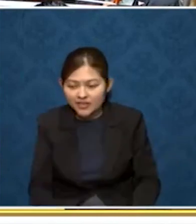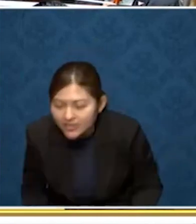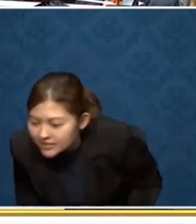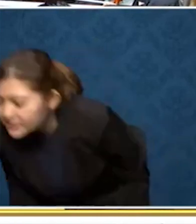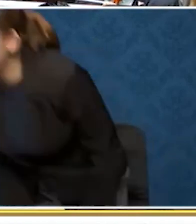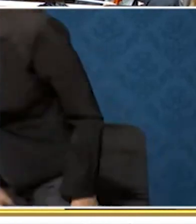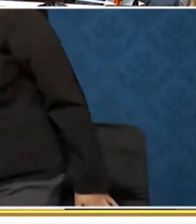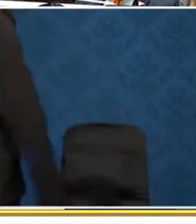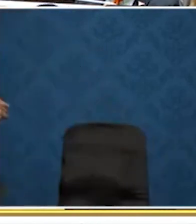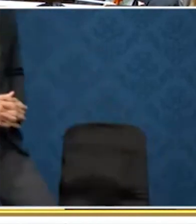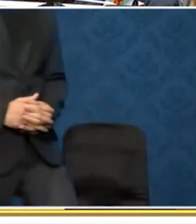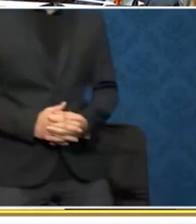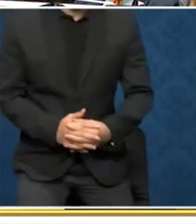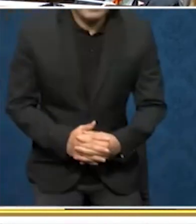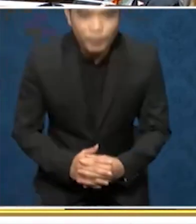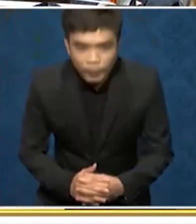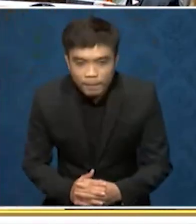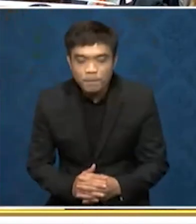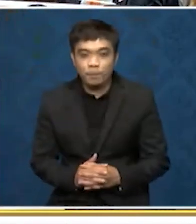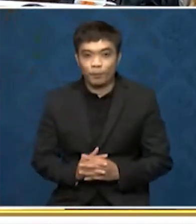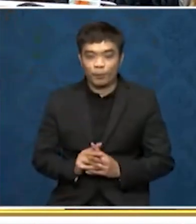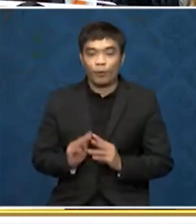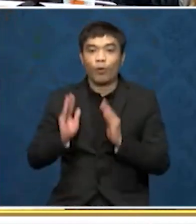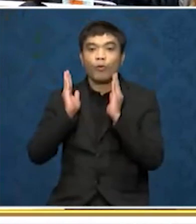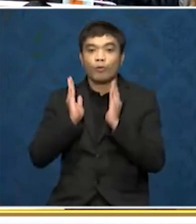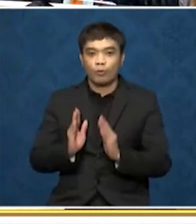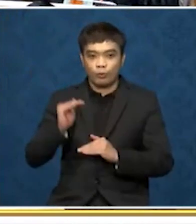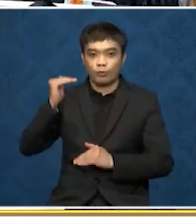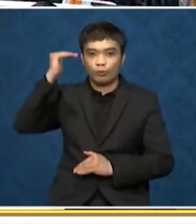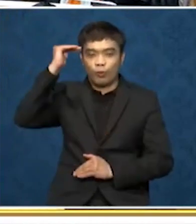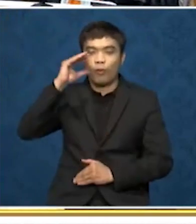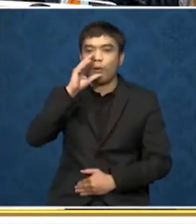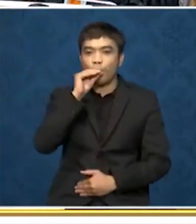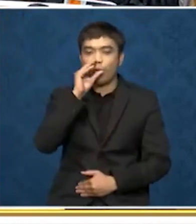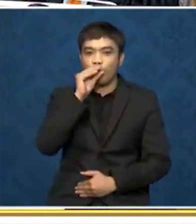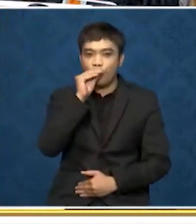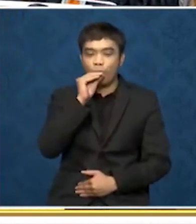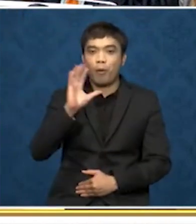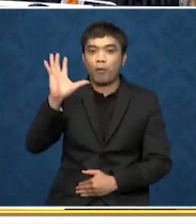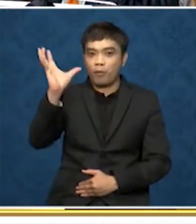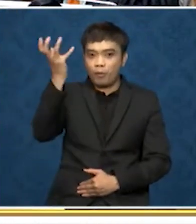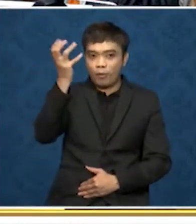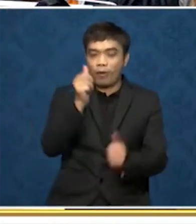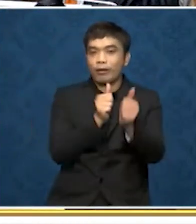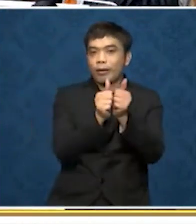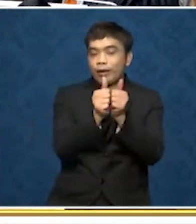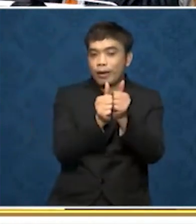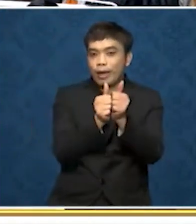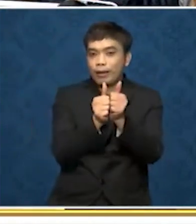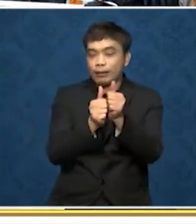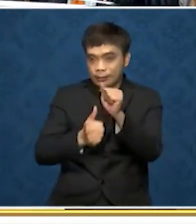ในสังคมนี้นะคะพร่ำพูดเสมอว่าจะแข่งขันกับโลกนี้ได้ต้องอาศัย